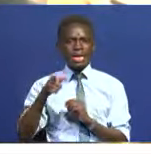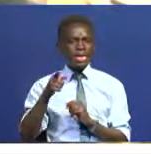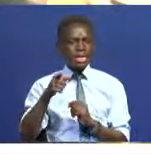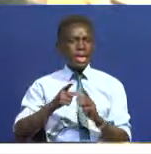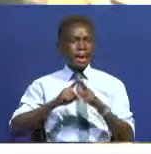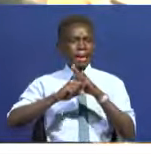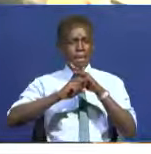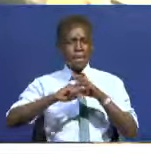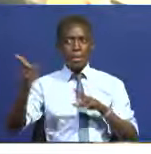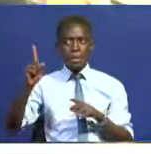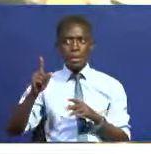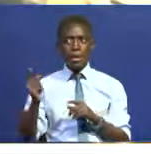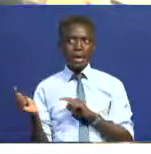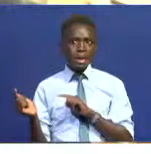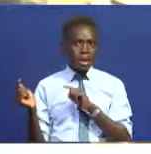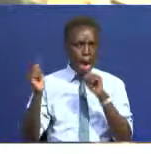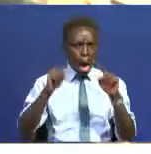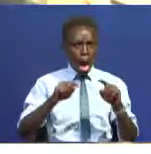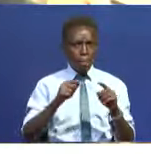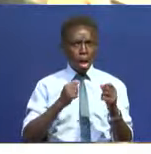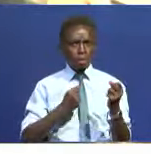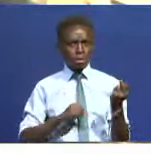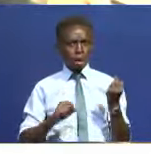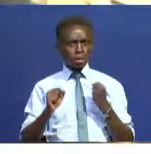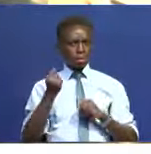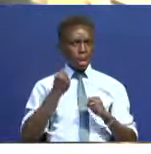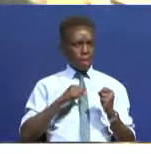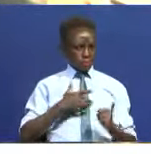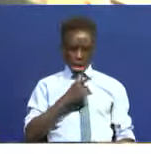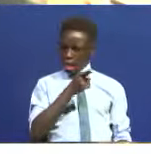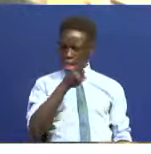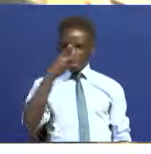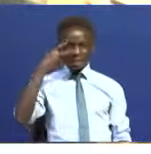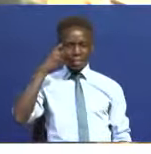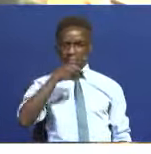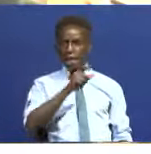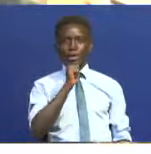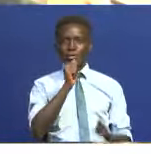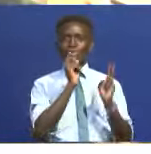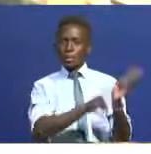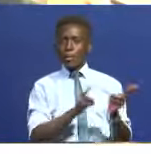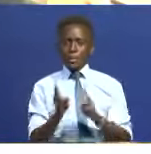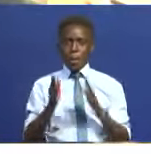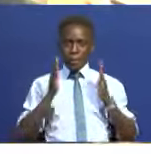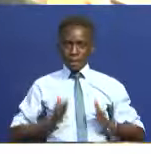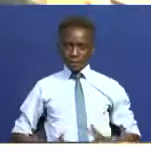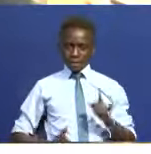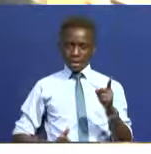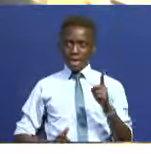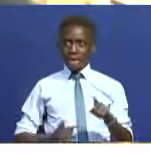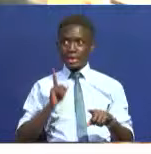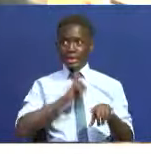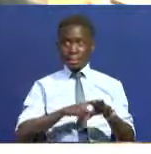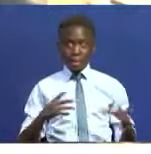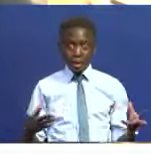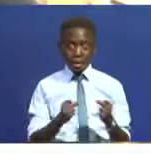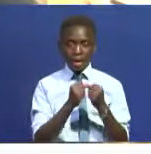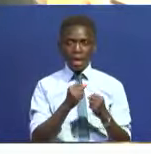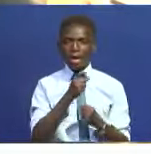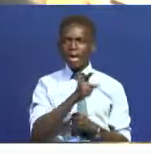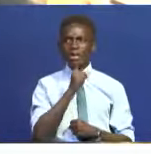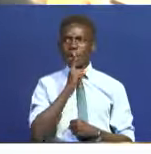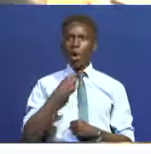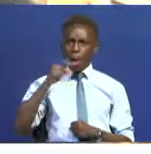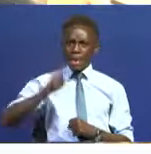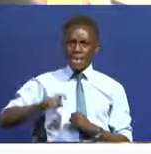Ndio maana hao watu wakili ndio wakaona, it's not normal person. After which wakati alishikwa, ndio alikuwa anasema alikuwa anataka kuua watu. Sasa I don't know